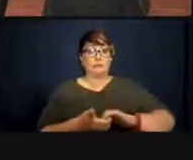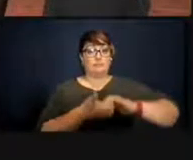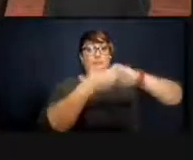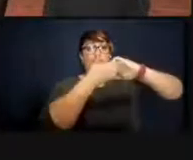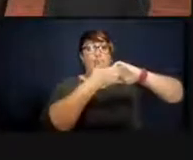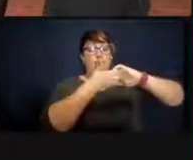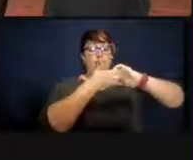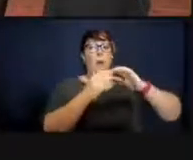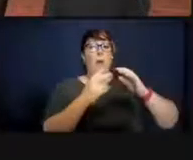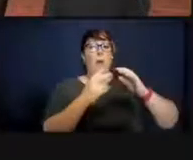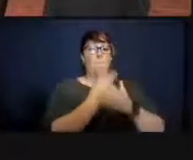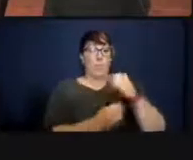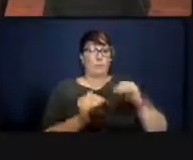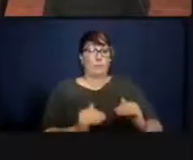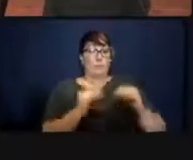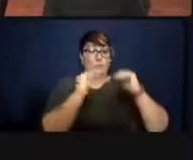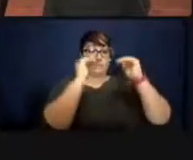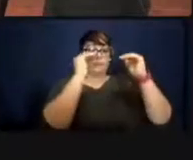wanafurahia.